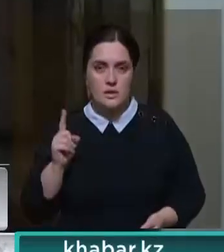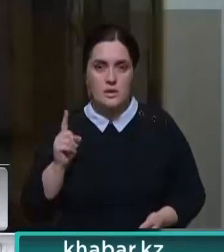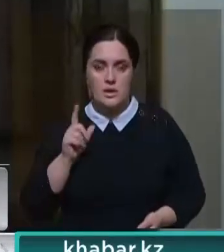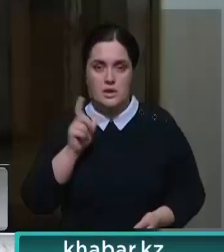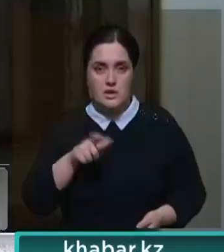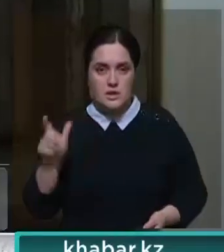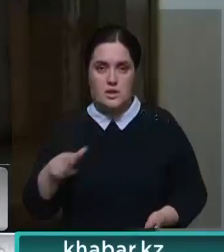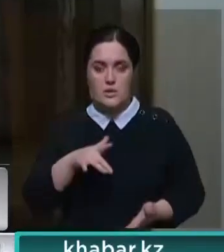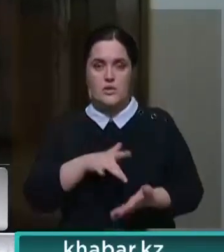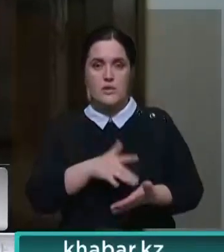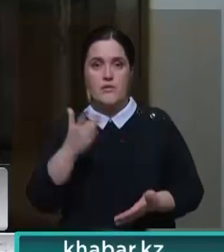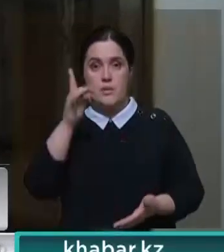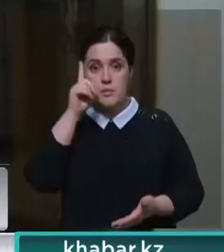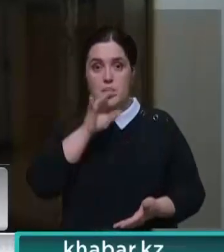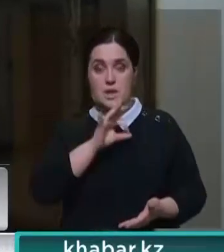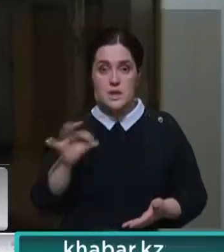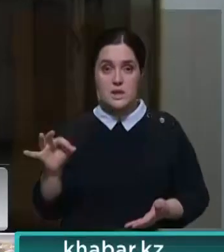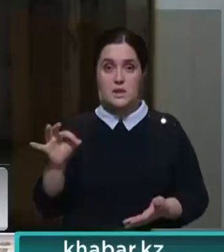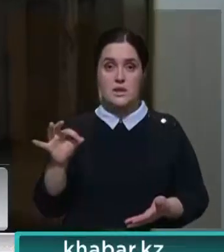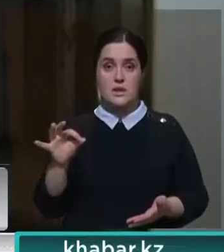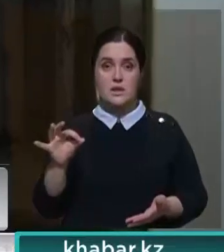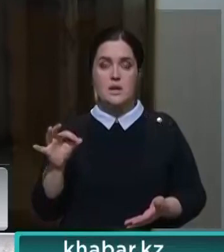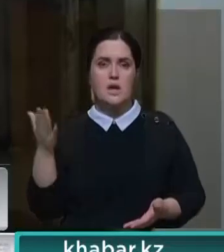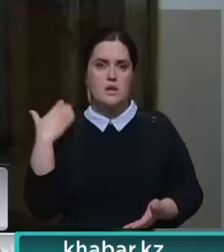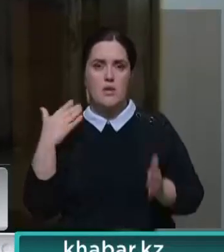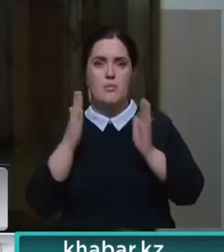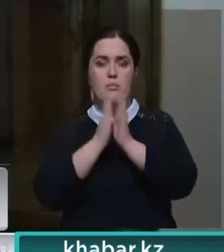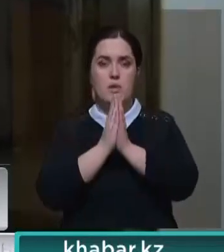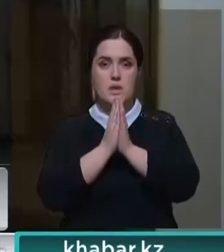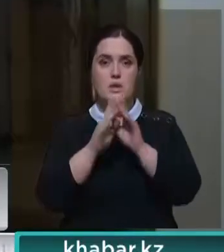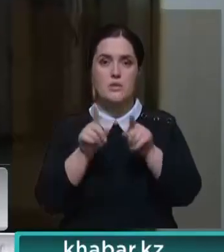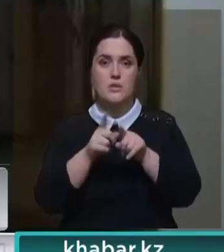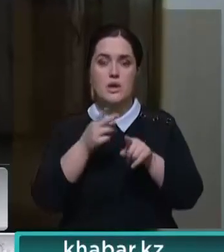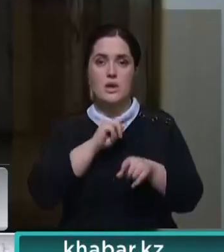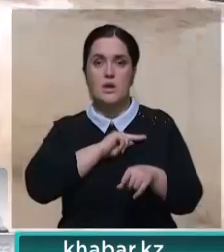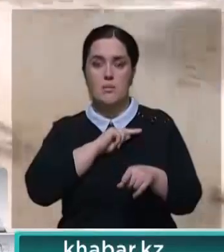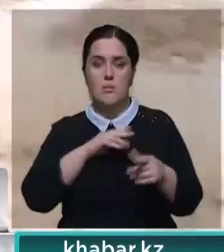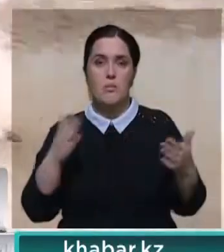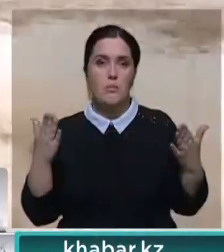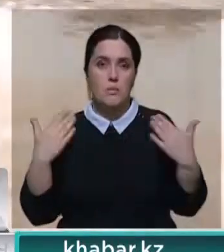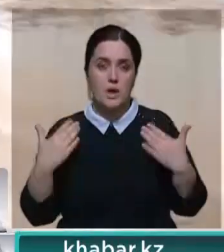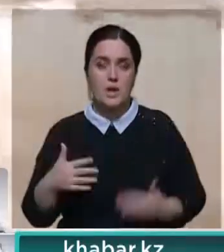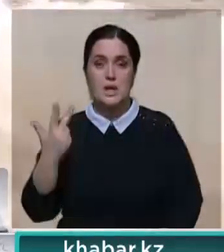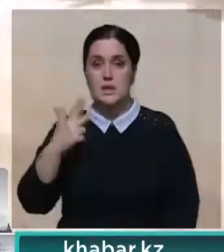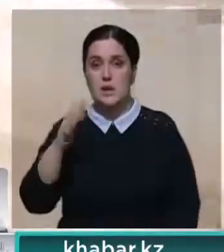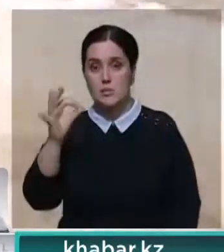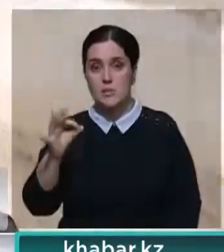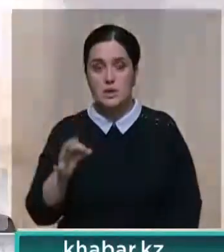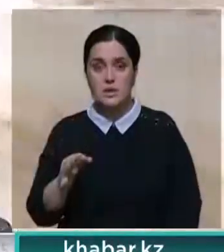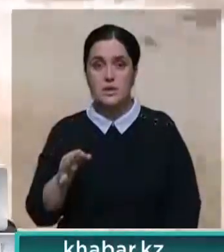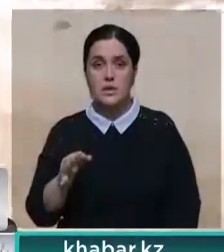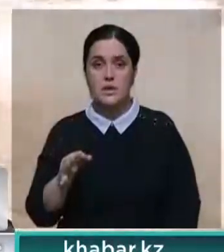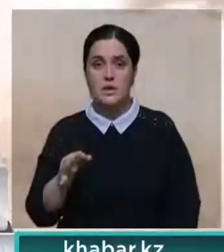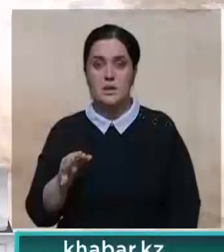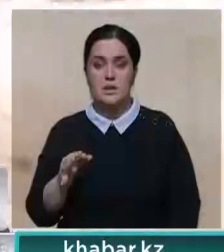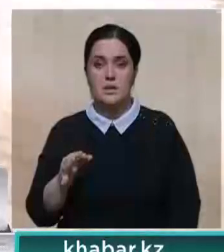жителей города, вы все прекрасно знаете, да, все давно уже просили новые трамваи, так и для работников парка. 30%